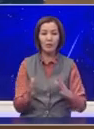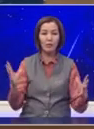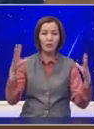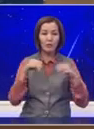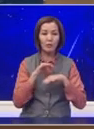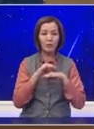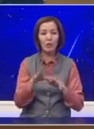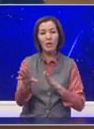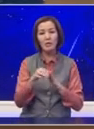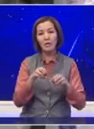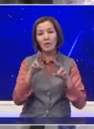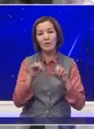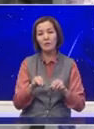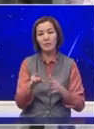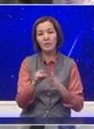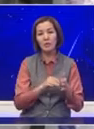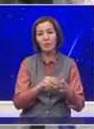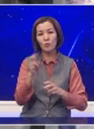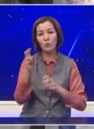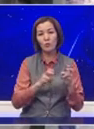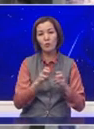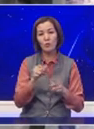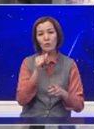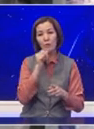ұштастырады. Таңдаған мамандығын тікелей өндірісте меңгереді.